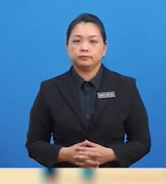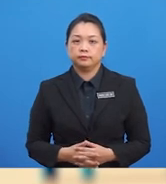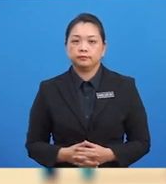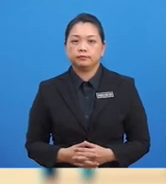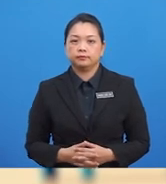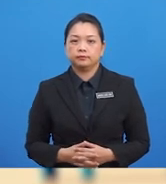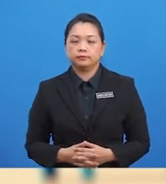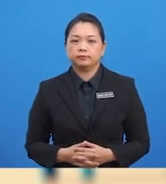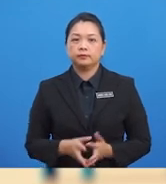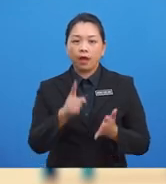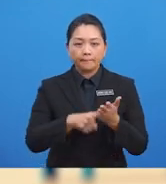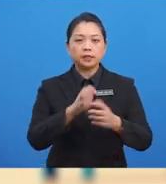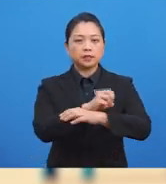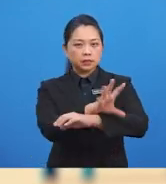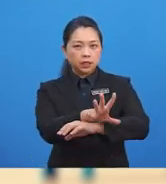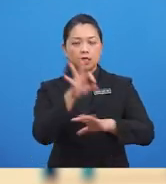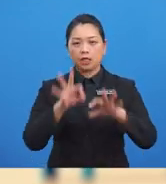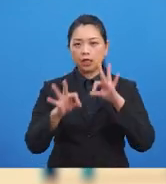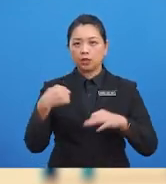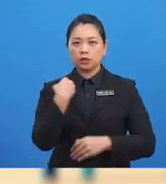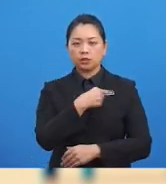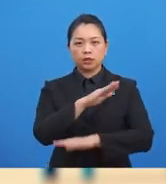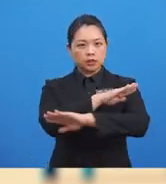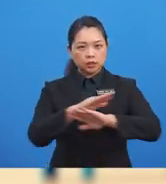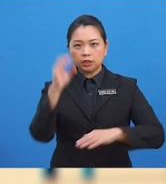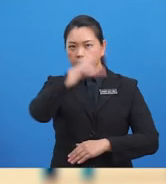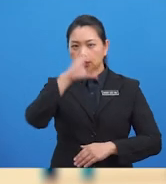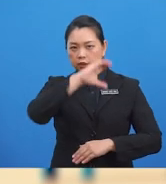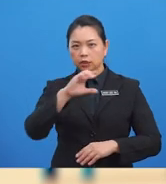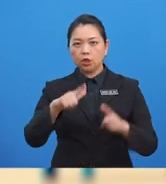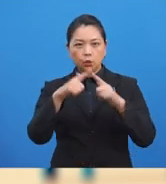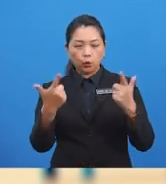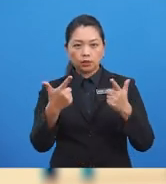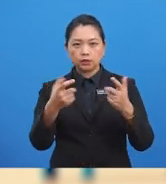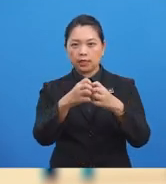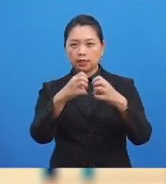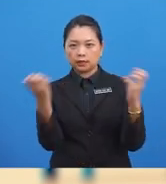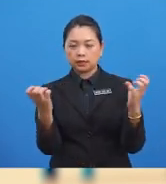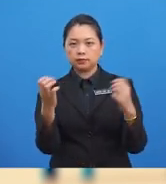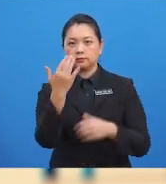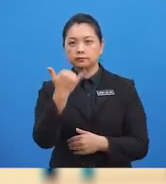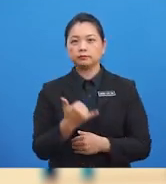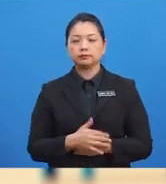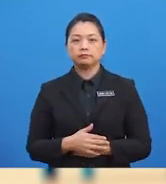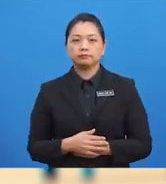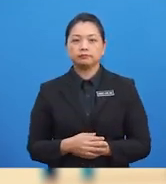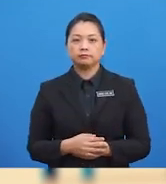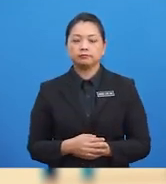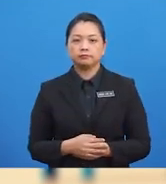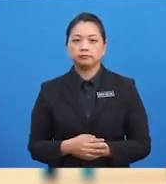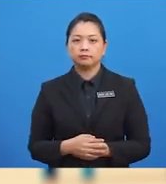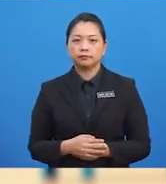Tahukah murid-murid, apakah kesan sekiranya kita tidak mencari luas tersebut secara berasingan?